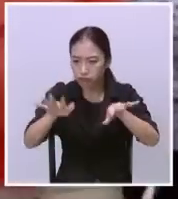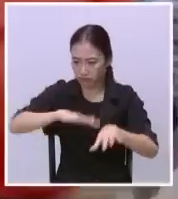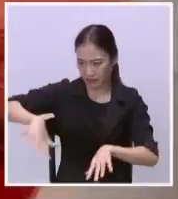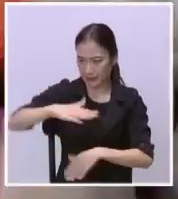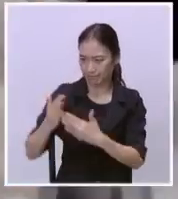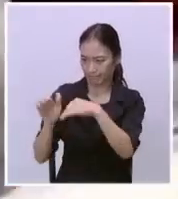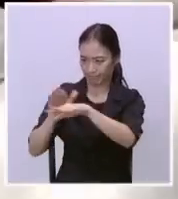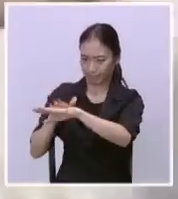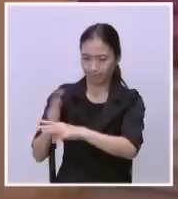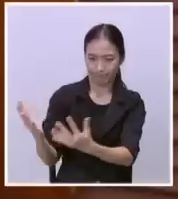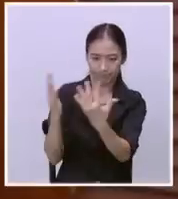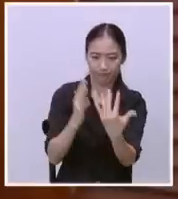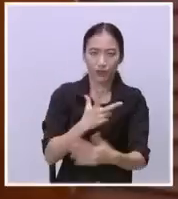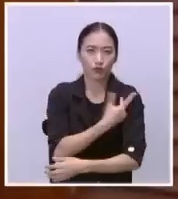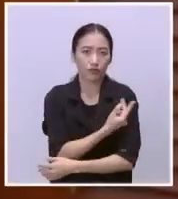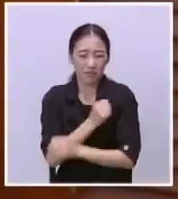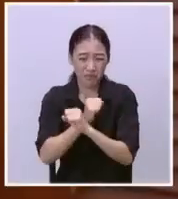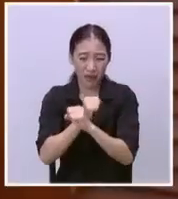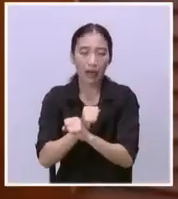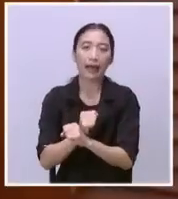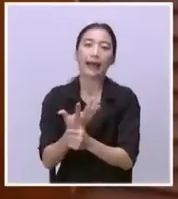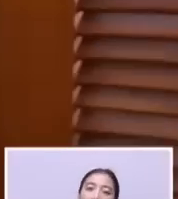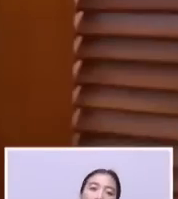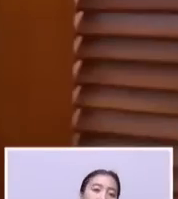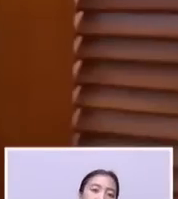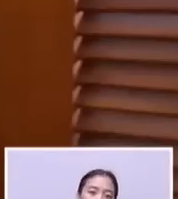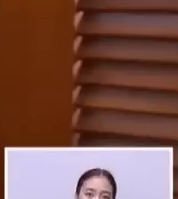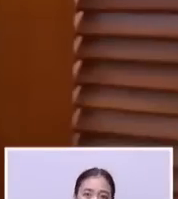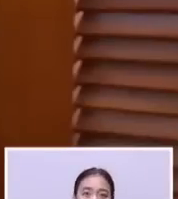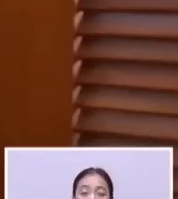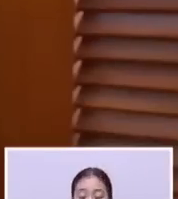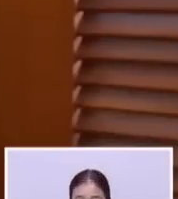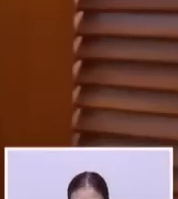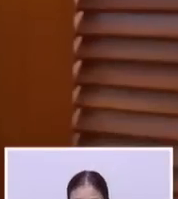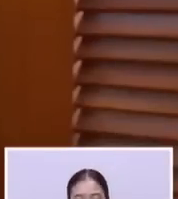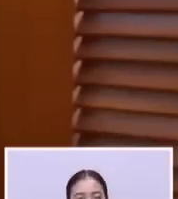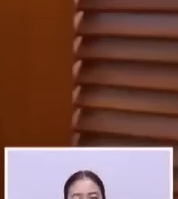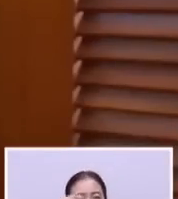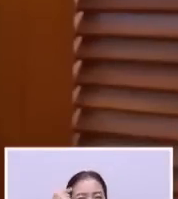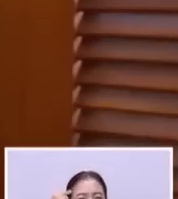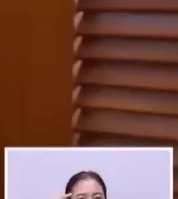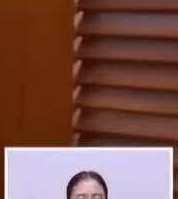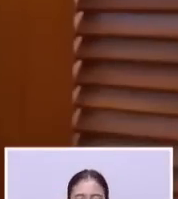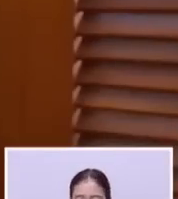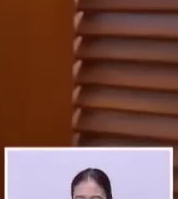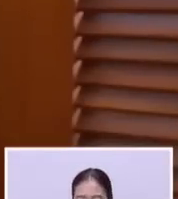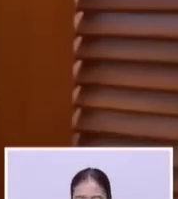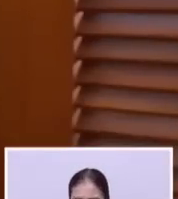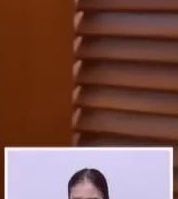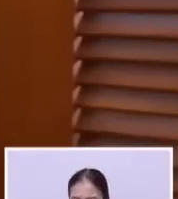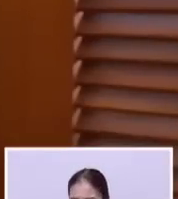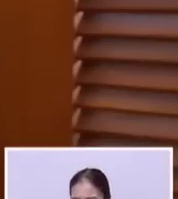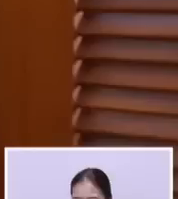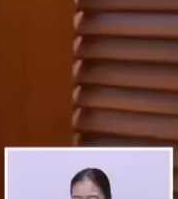ทีนี้ต้องรอดูต่อไปนะคะว่าการที่อินเดียหันกลับมาฉีดวัคซีนให้คนในประเทศเร่งเครื่องมากอย่างนี้นะคะจะมีประเทศไ